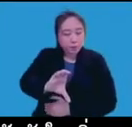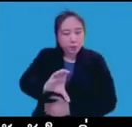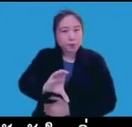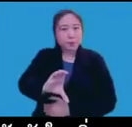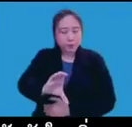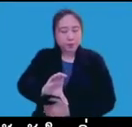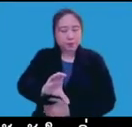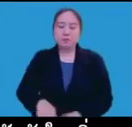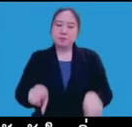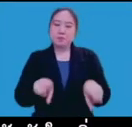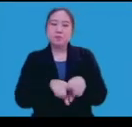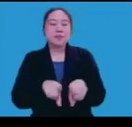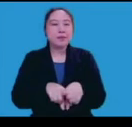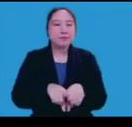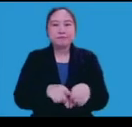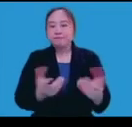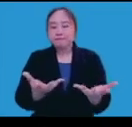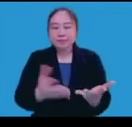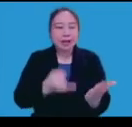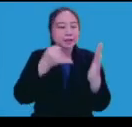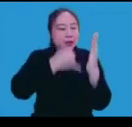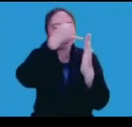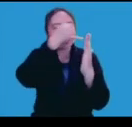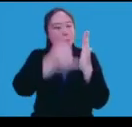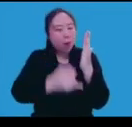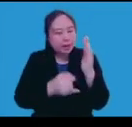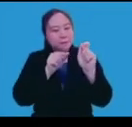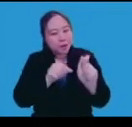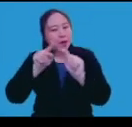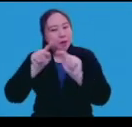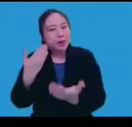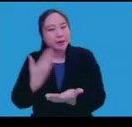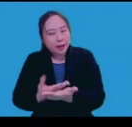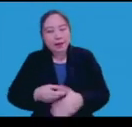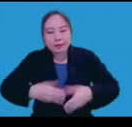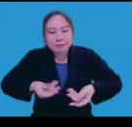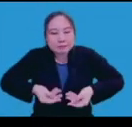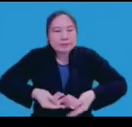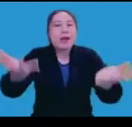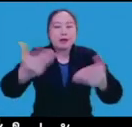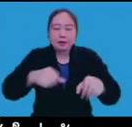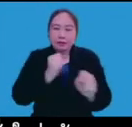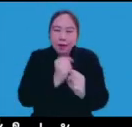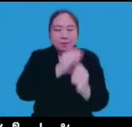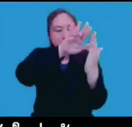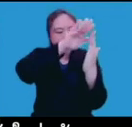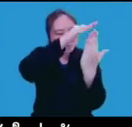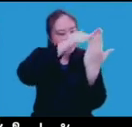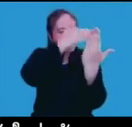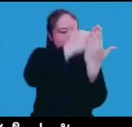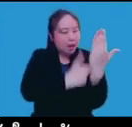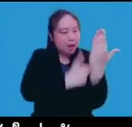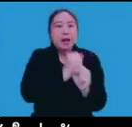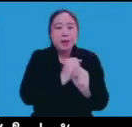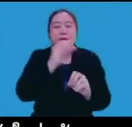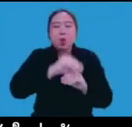จะเหมือนตัดเสื้อโหลอะค่ะทุกจังหวัดทุกอำเภอทุกตำบลก็จะได้รับงบประมาณแล้วก็ได้รับการออกแบบแนวทางการดำเนินง